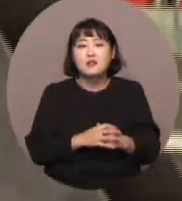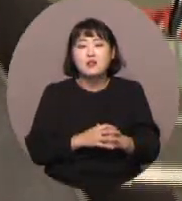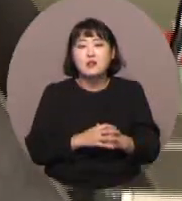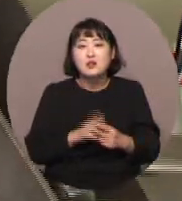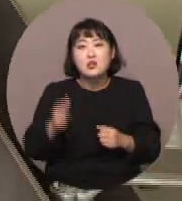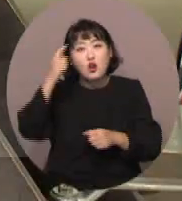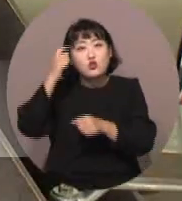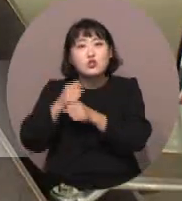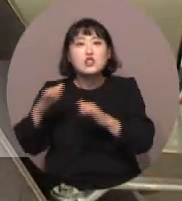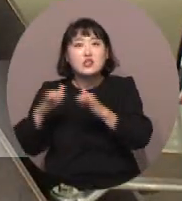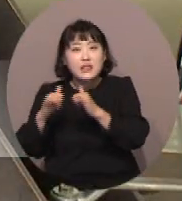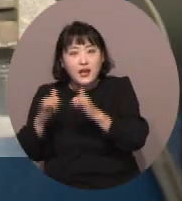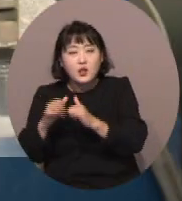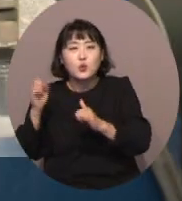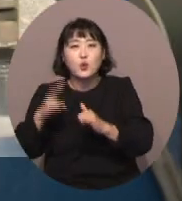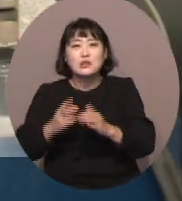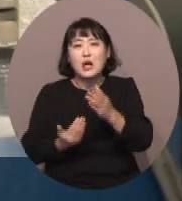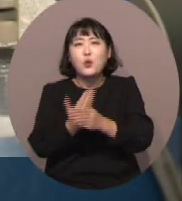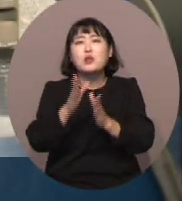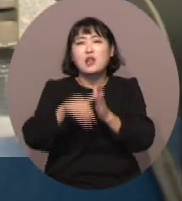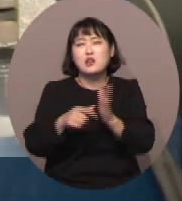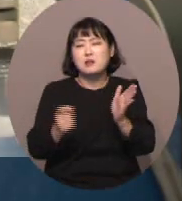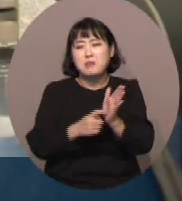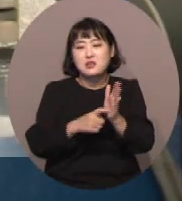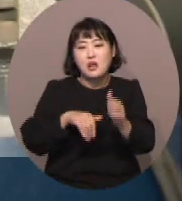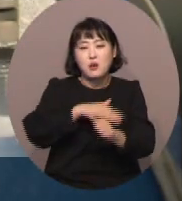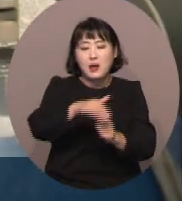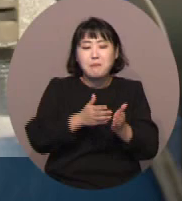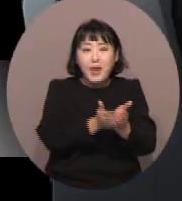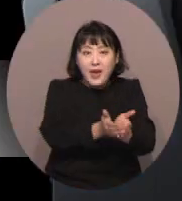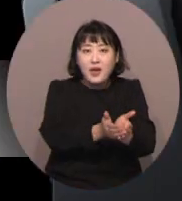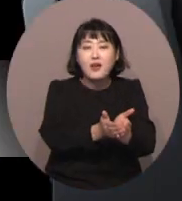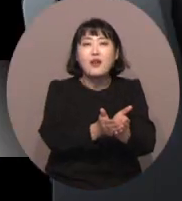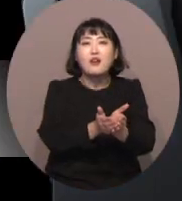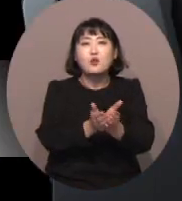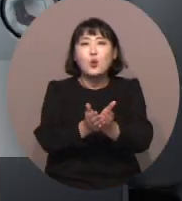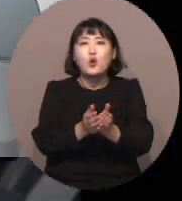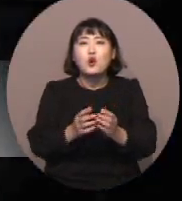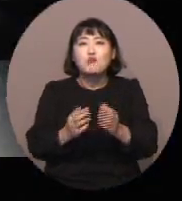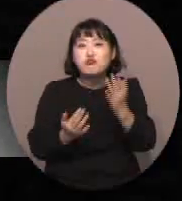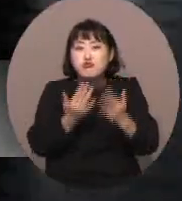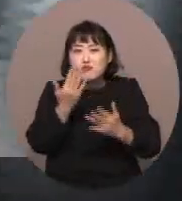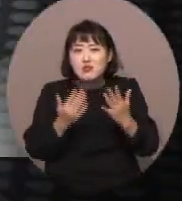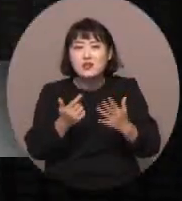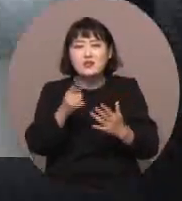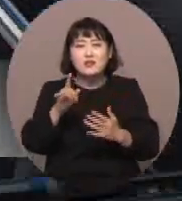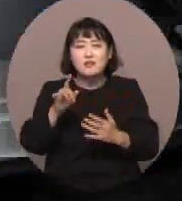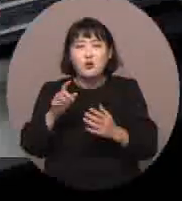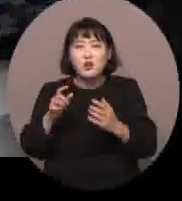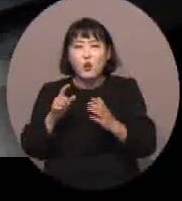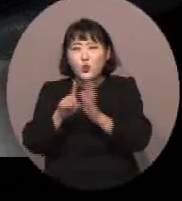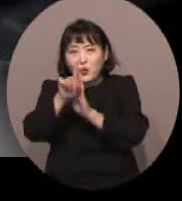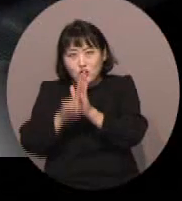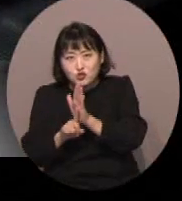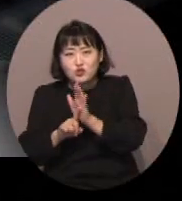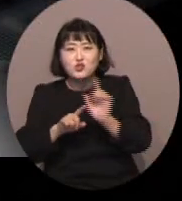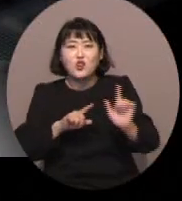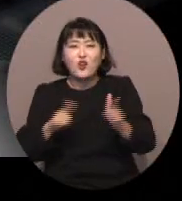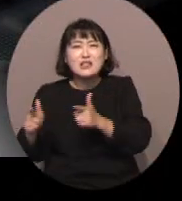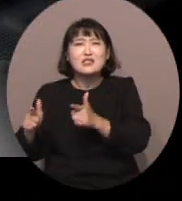전시나 사고시 신속 대처가 중요한 각종 선박의 소와 냉각 계통의 배관은 물론 플랜트 산업